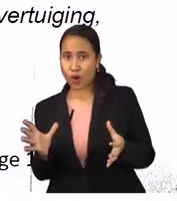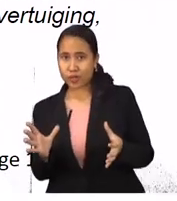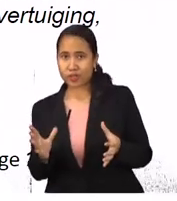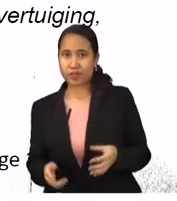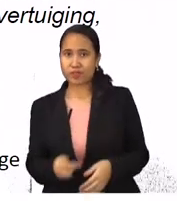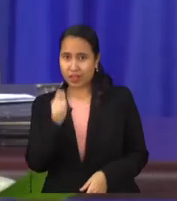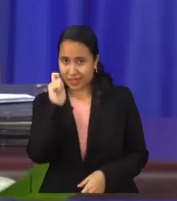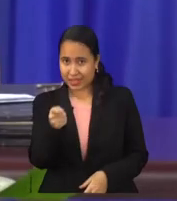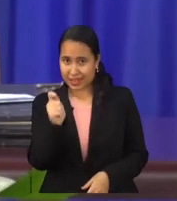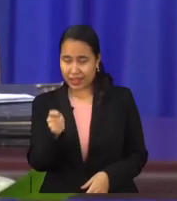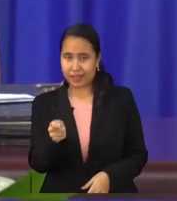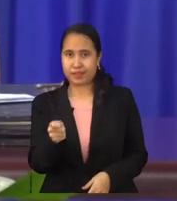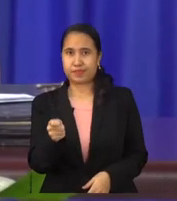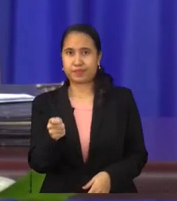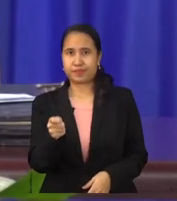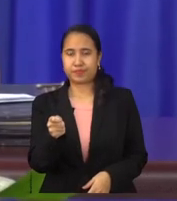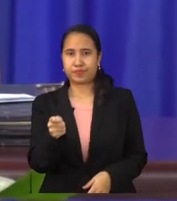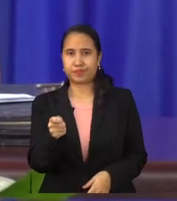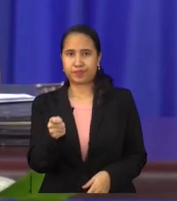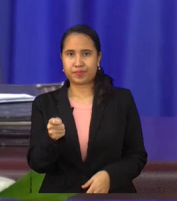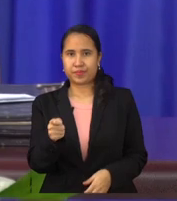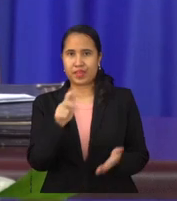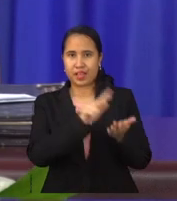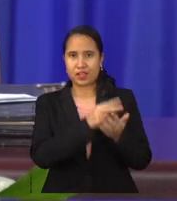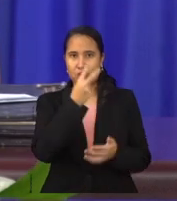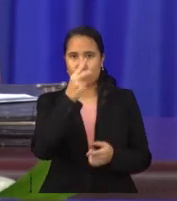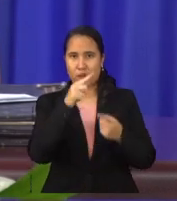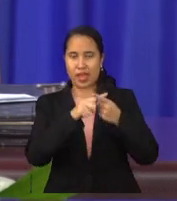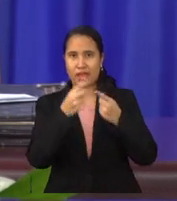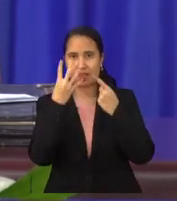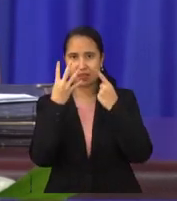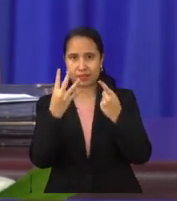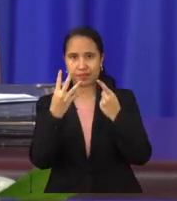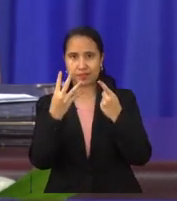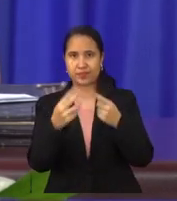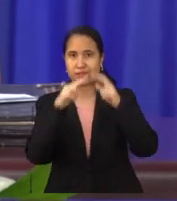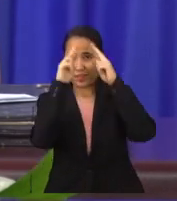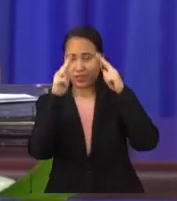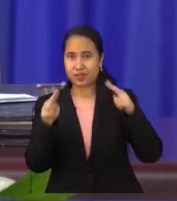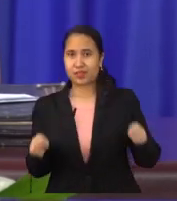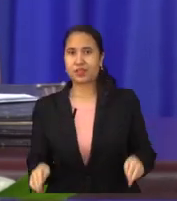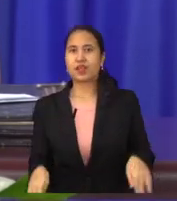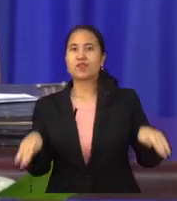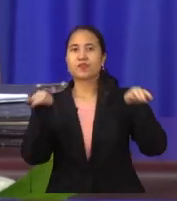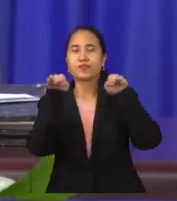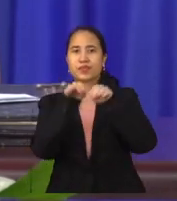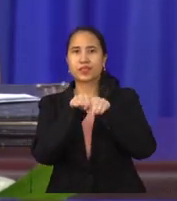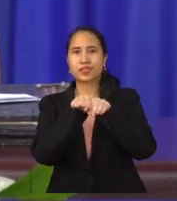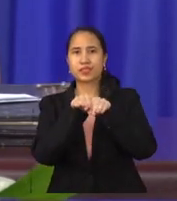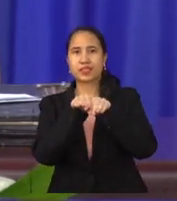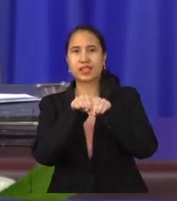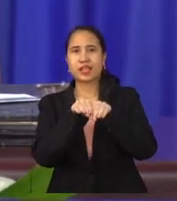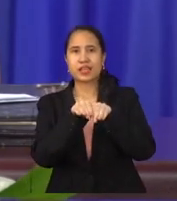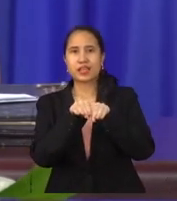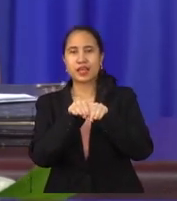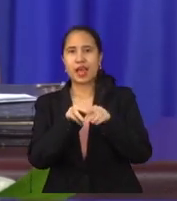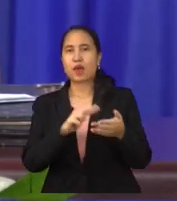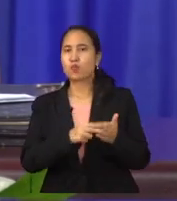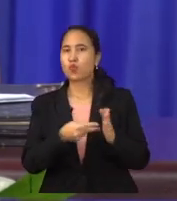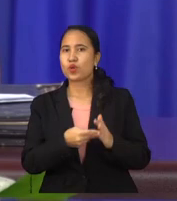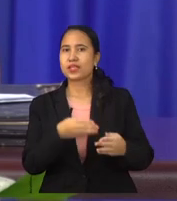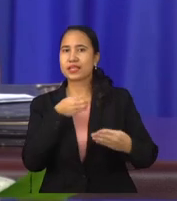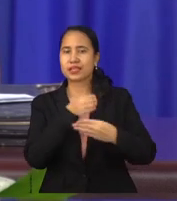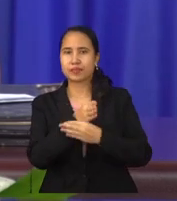onpartijdige rechter. De artikelen 2 en 14 van het internationaal verdrag in zaken burger- en politieke